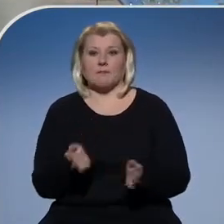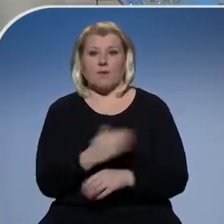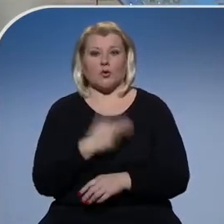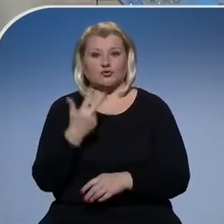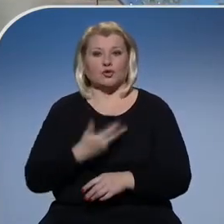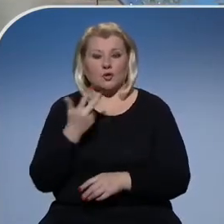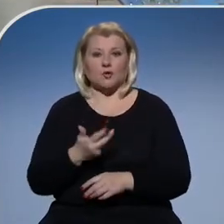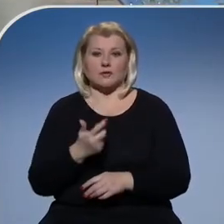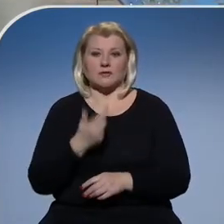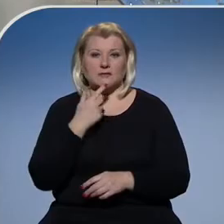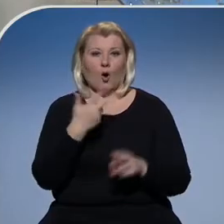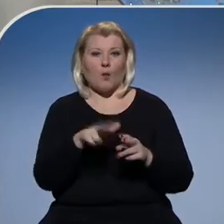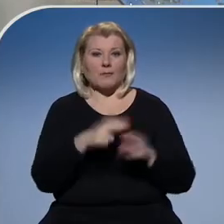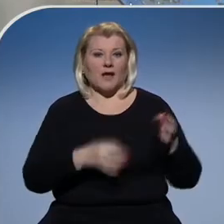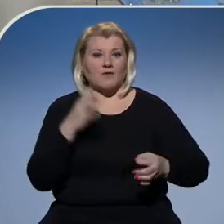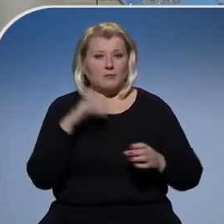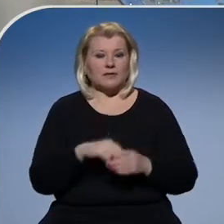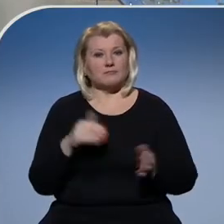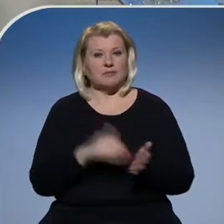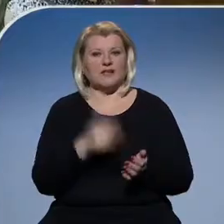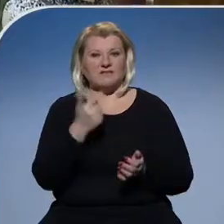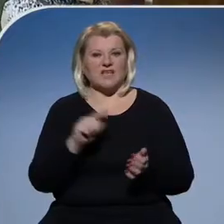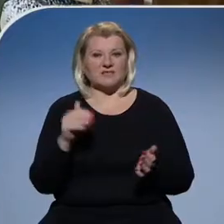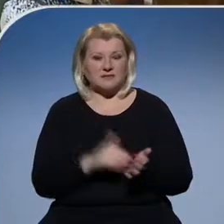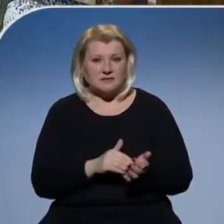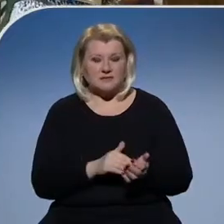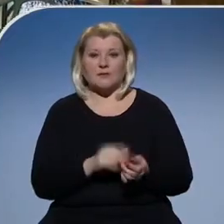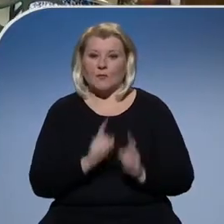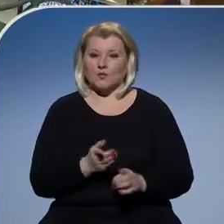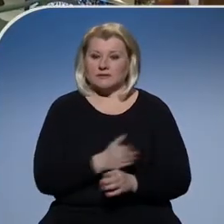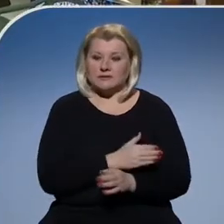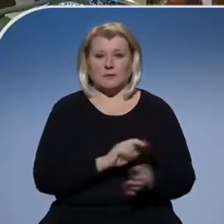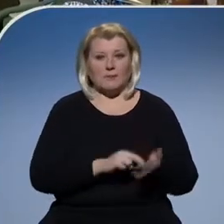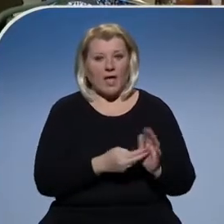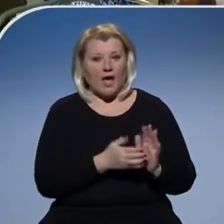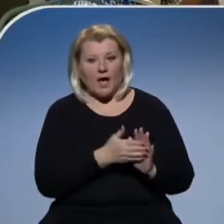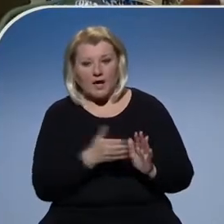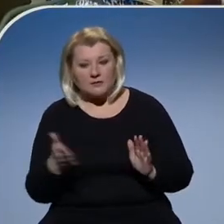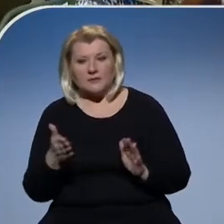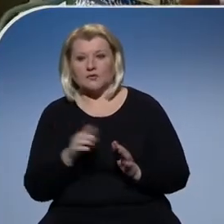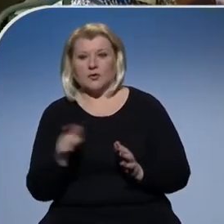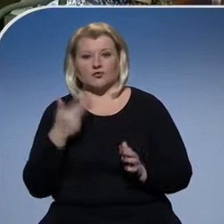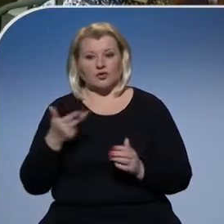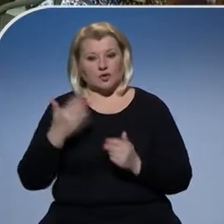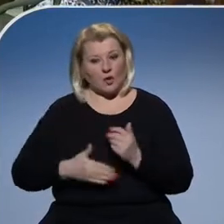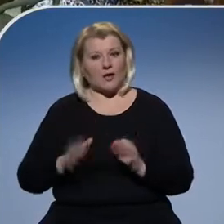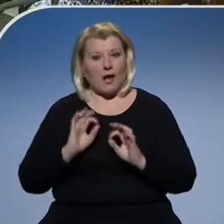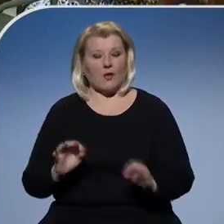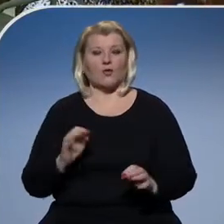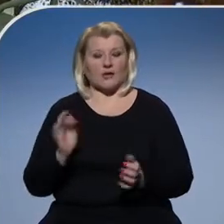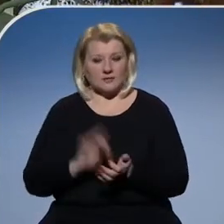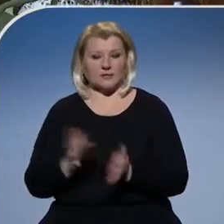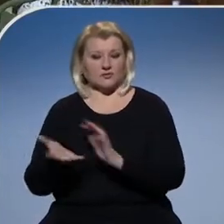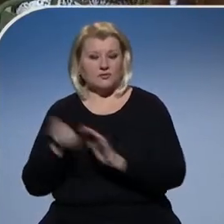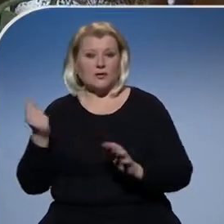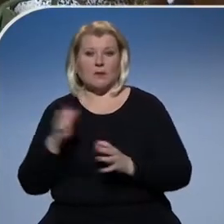budu potřebovat 200 tisíc té investice, tak aby skutečně to bylo naplánováno, tak že je můžete z toho vybrat bez nějakého rizika nebo s